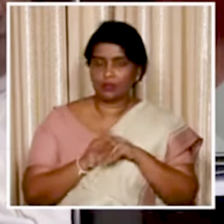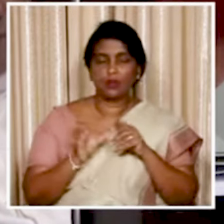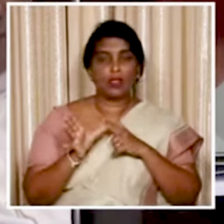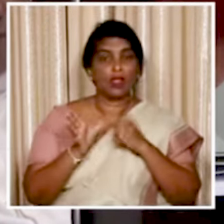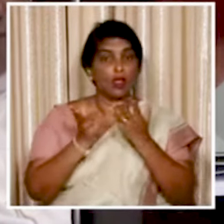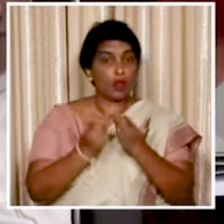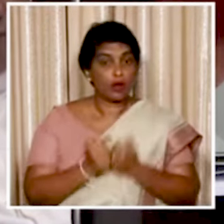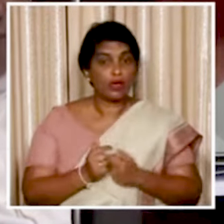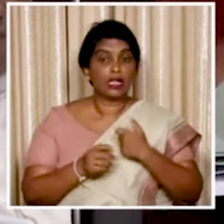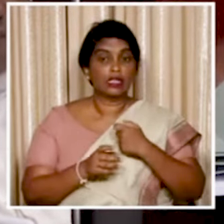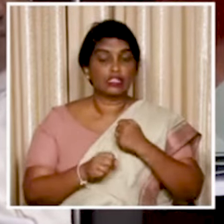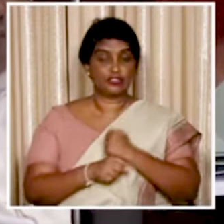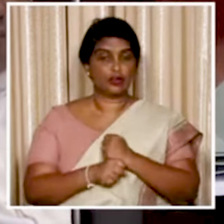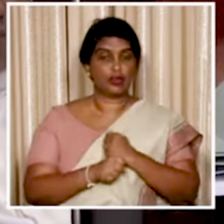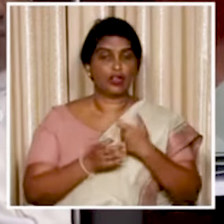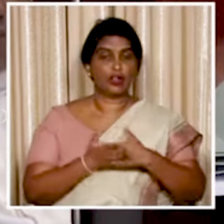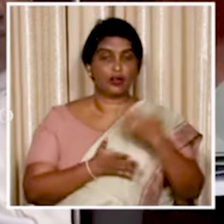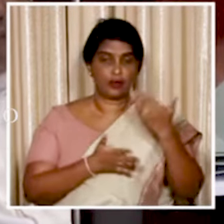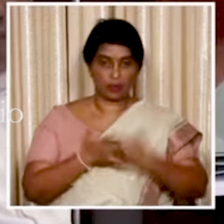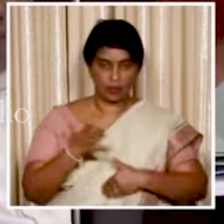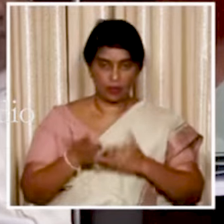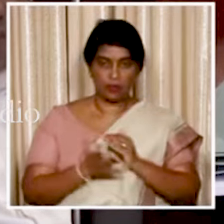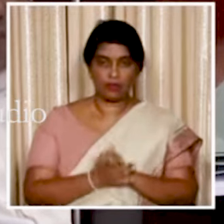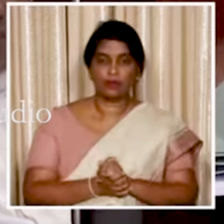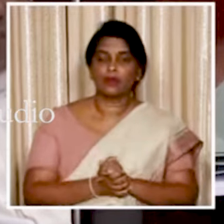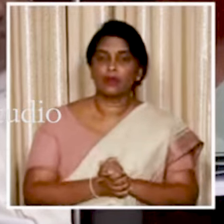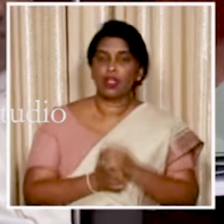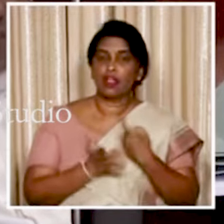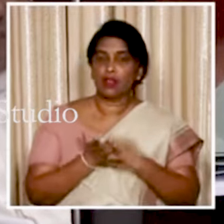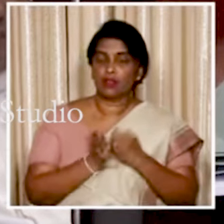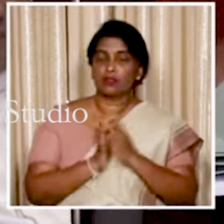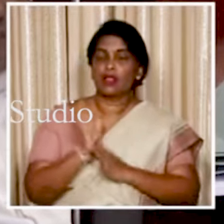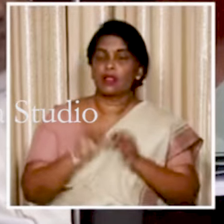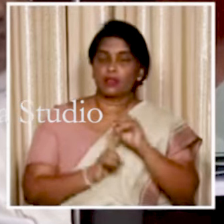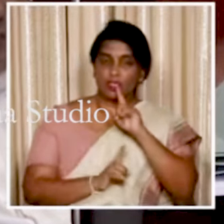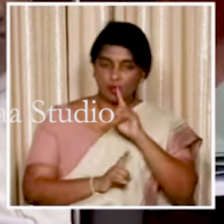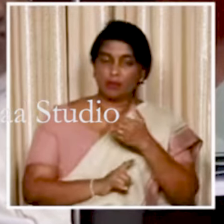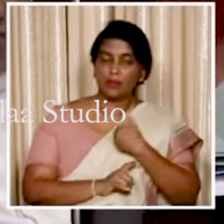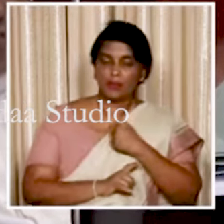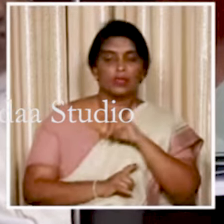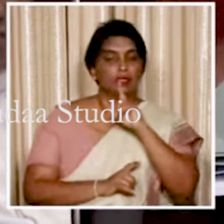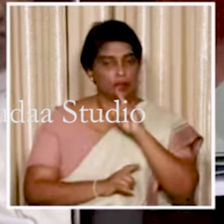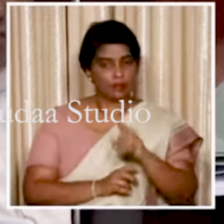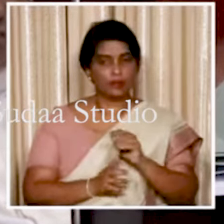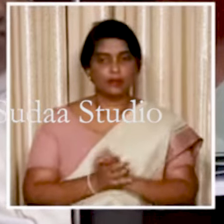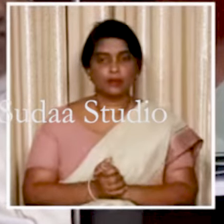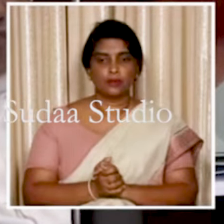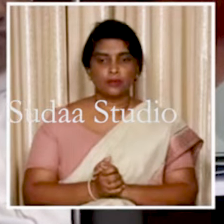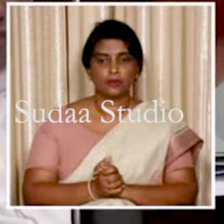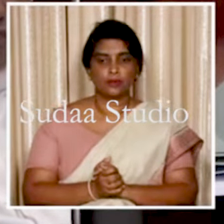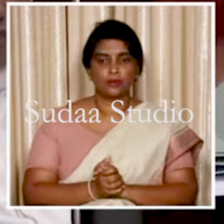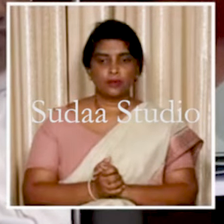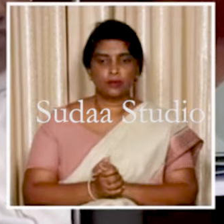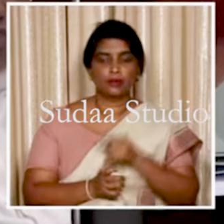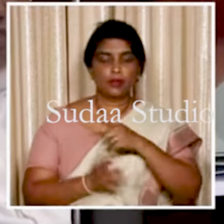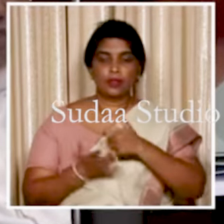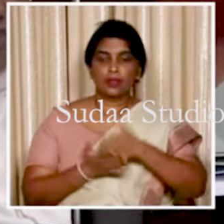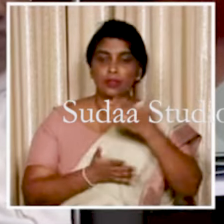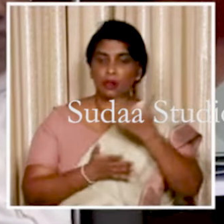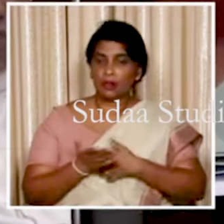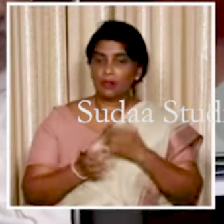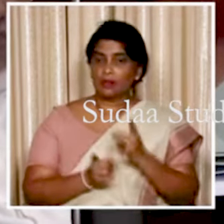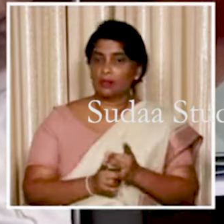ජෙනරල් රිපෝර්ට් එක විකිරකාධිපතිවරයාගේ වාර්තාව රොෂාන් නැමැතිමත් කතා කිව්වා මමත් කතා කිව්වා ඉතින් ඒ වාර්තාව